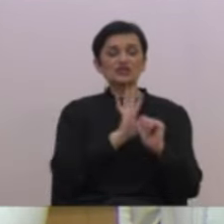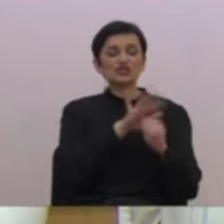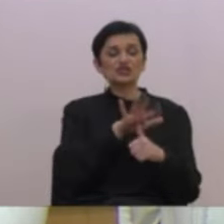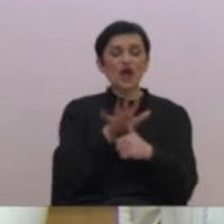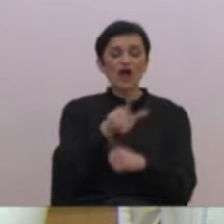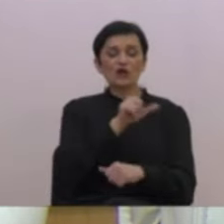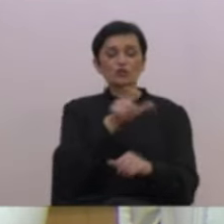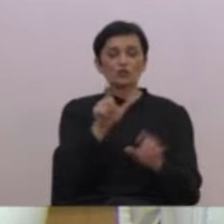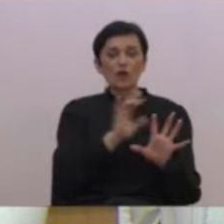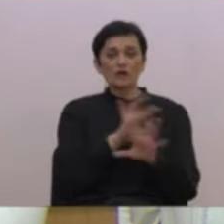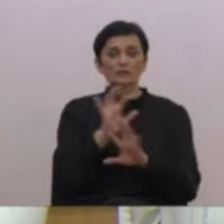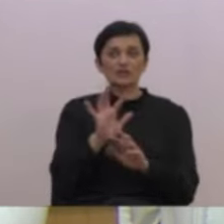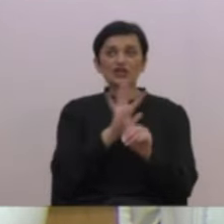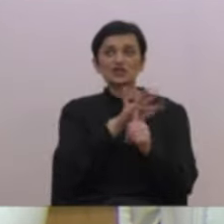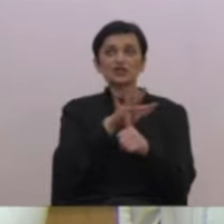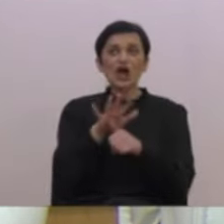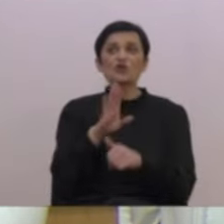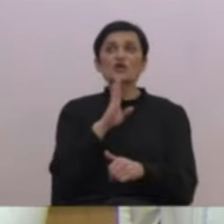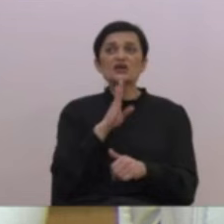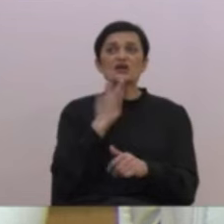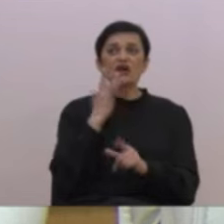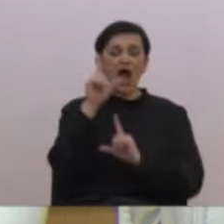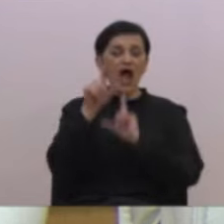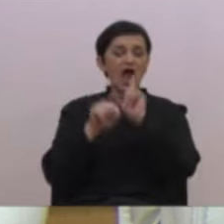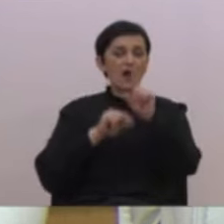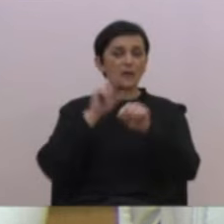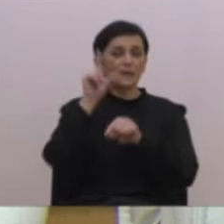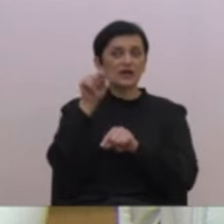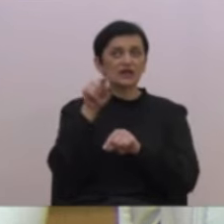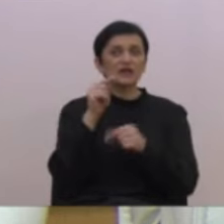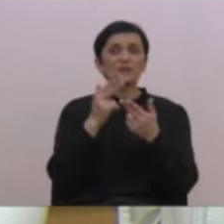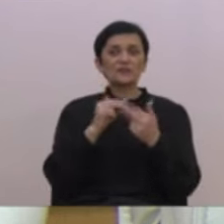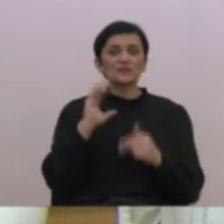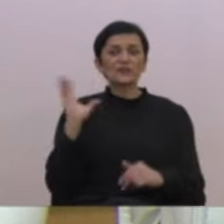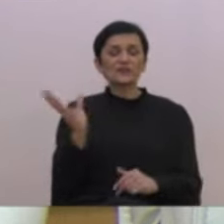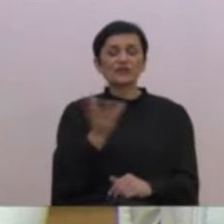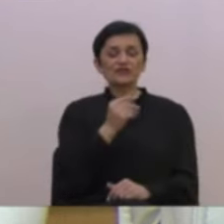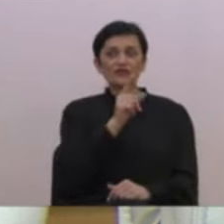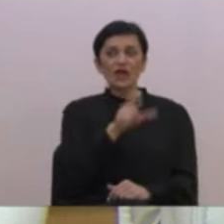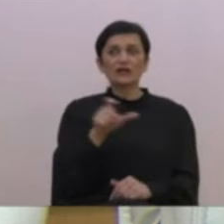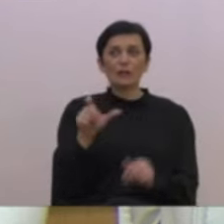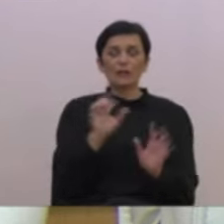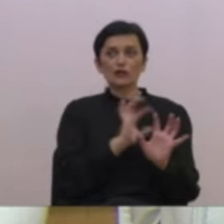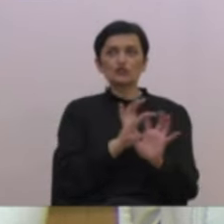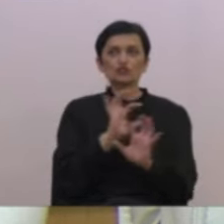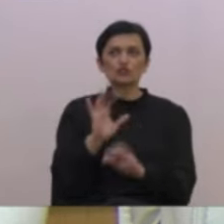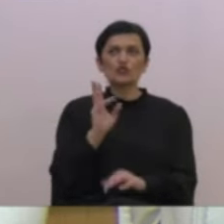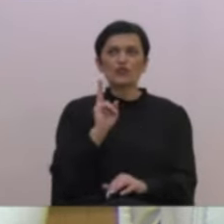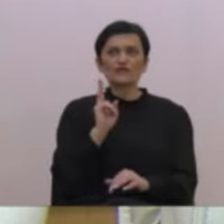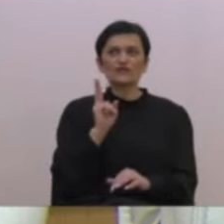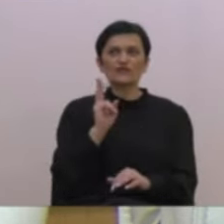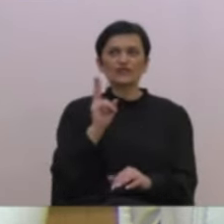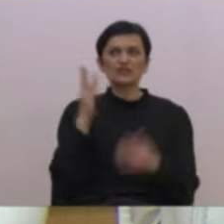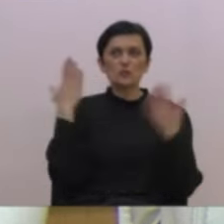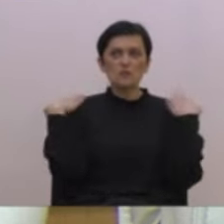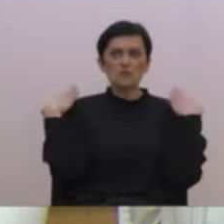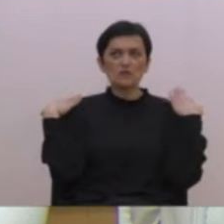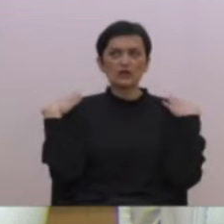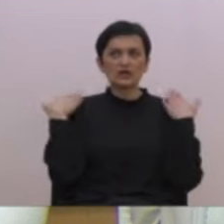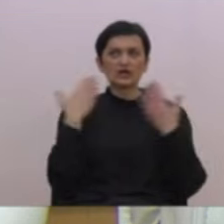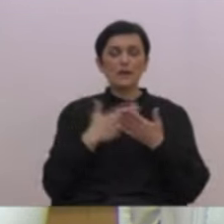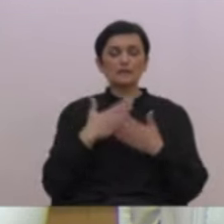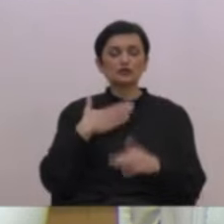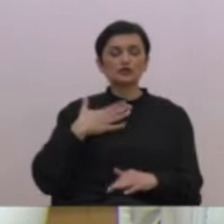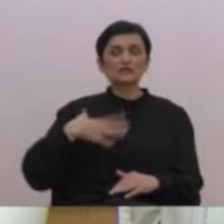ადამიანებზე ზრუნვა, ჩაგრულ ქალებზე, ემიგრაციაზე და ყველა იმ ადამიანზე ზრუნვა, ვის მხრებზე დგას ჩვენი